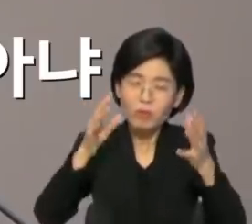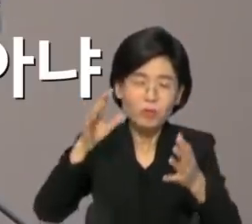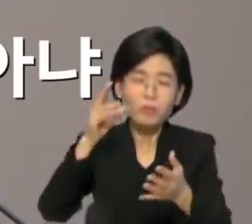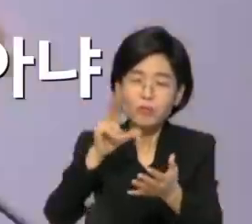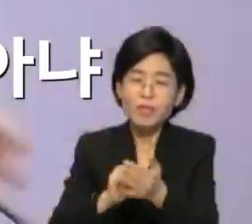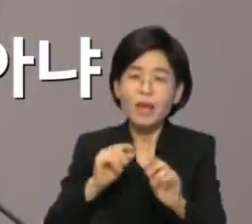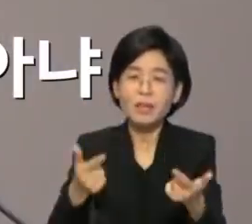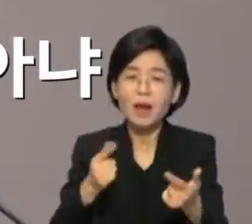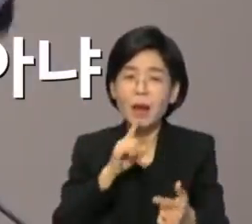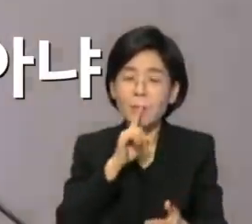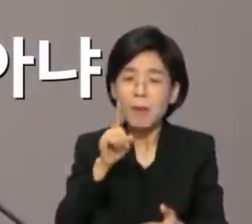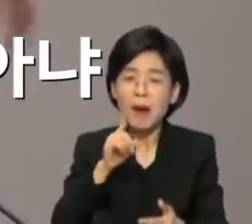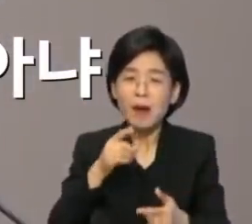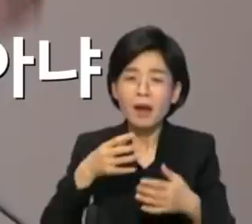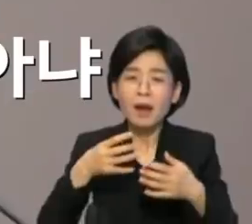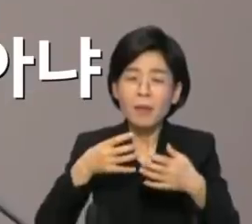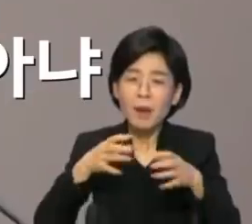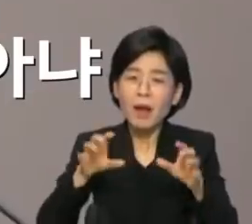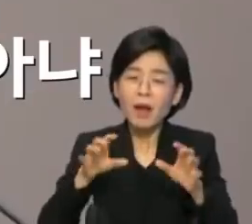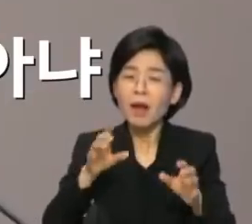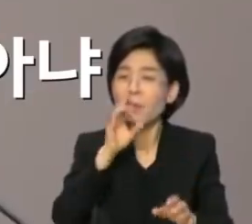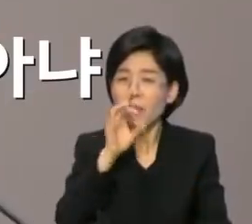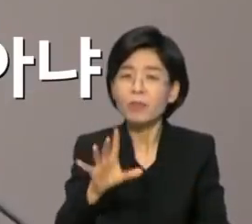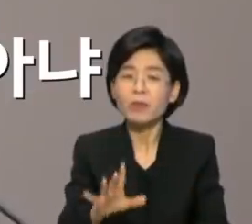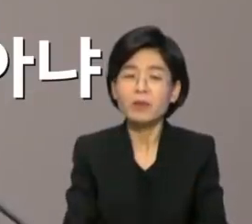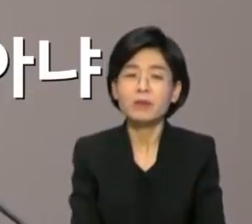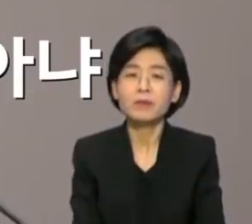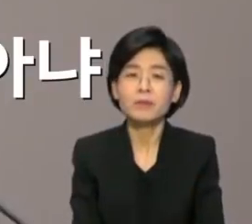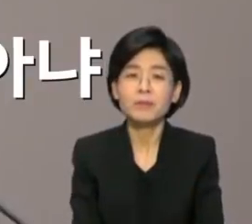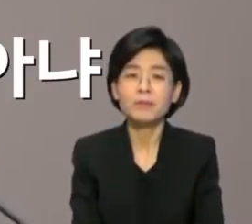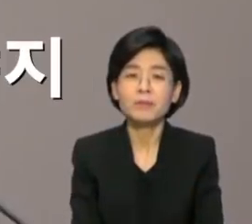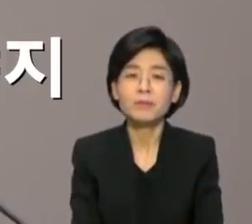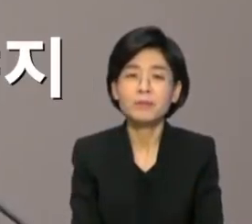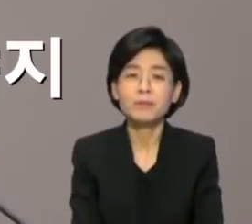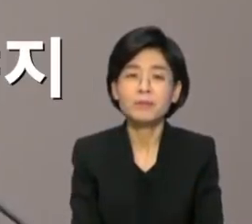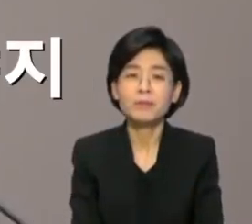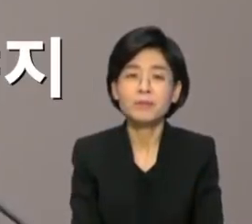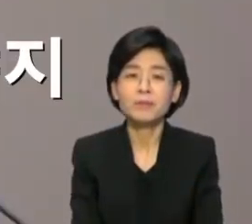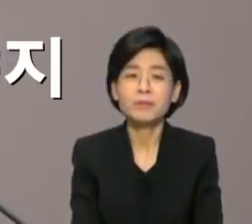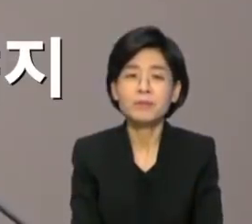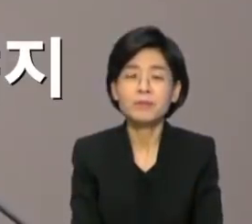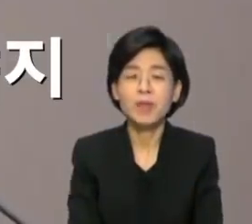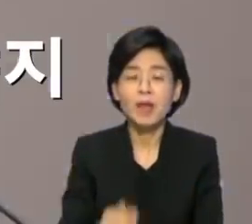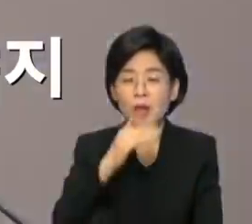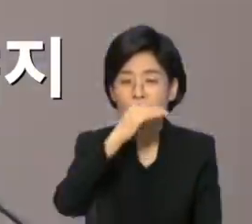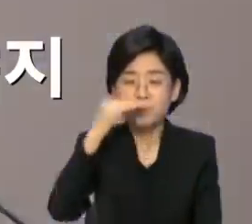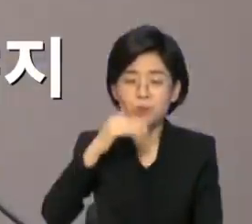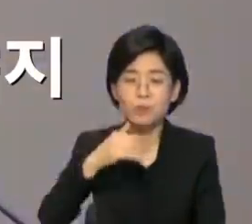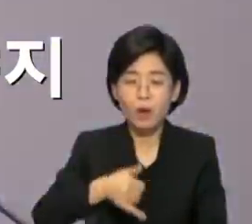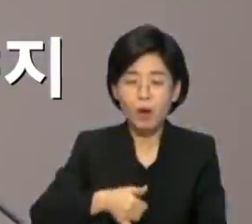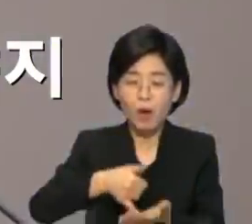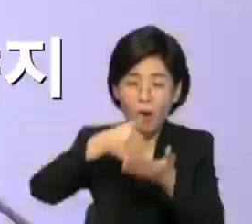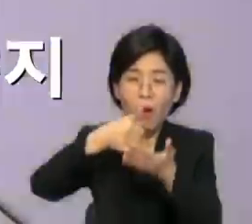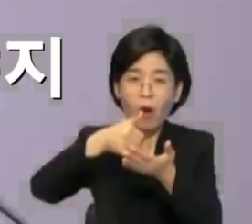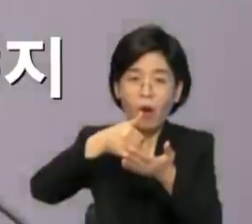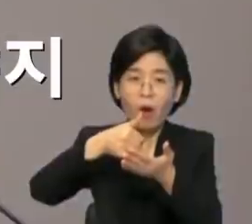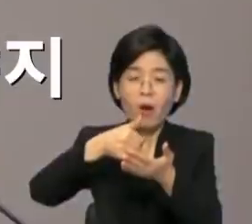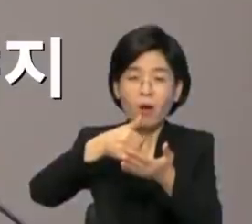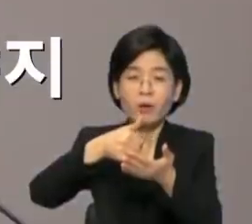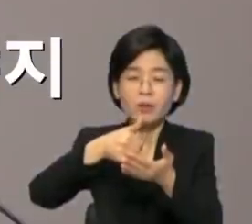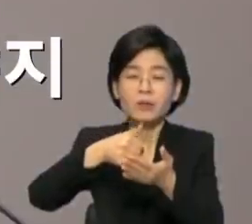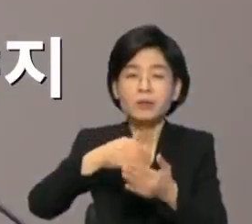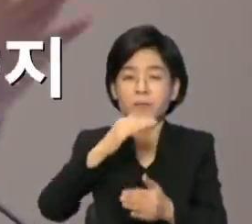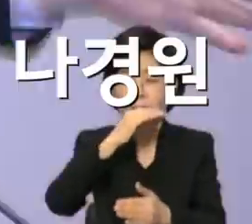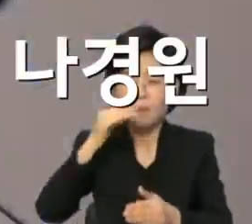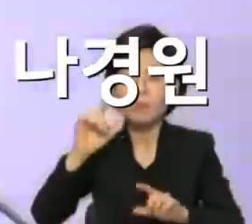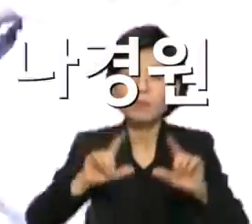그런 말을 함부로 발언한다고 아무 발언이나 막 하는 게 아니에요. 의장님, 성격 있게, 격조 있게 이렇게 해야 되는